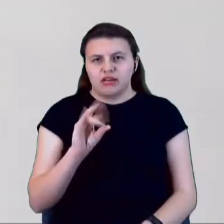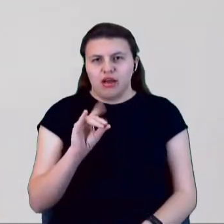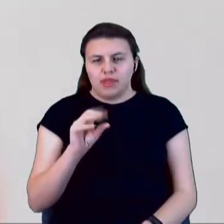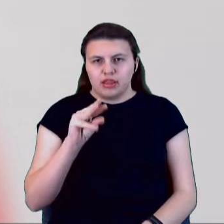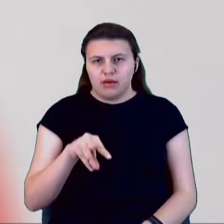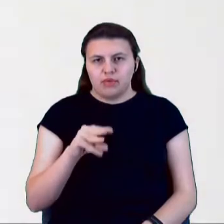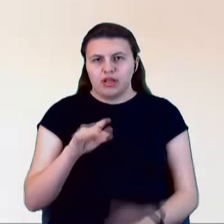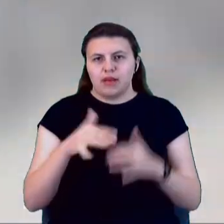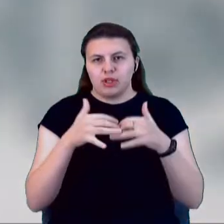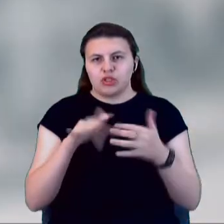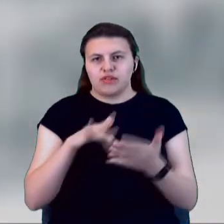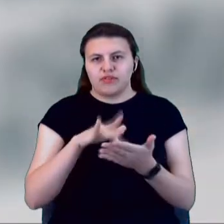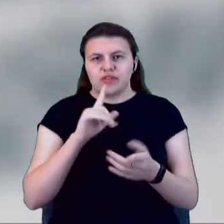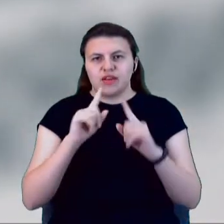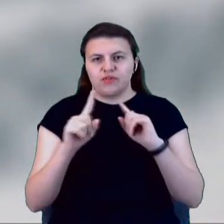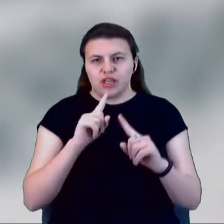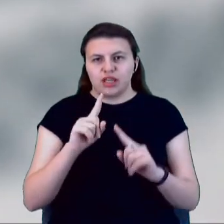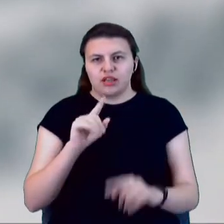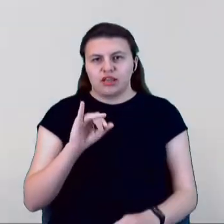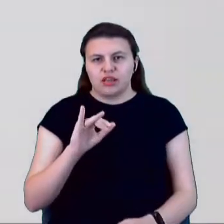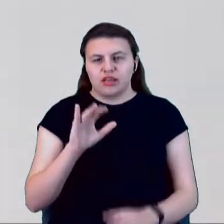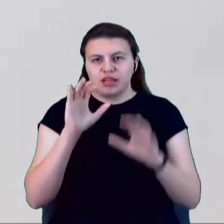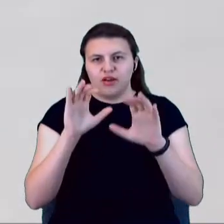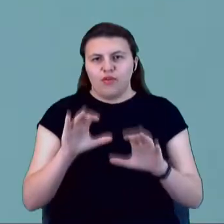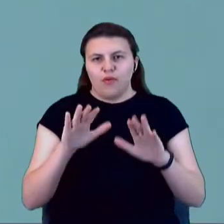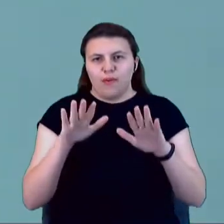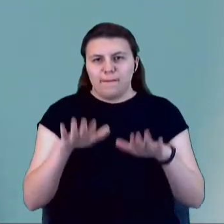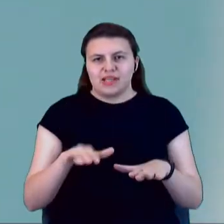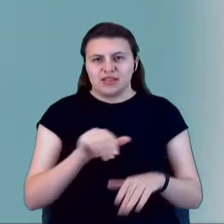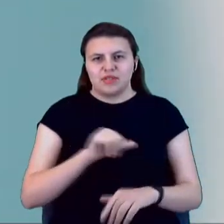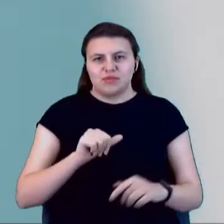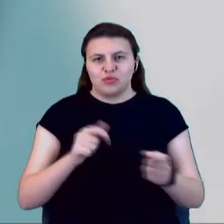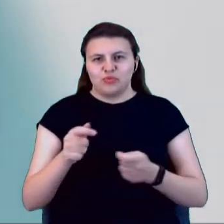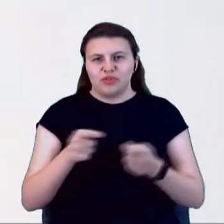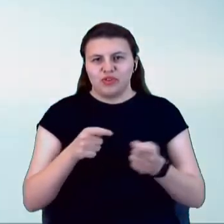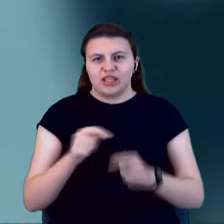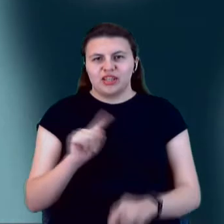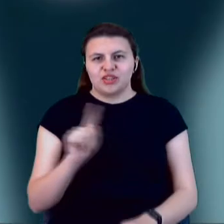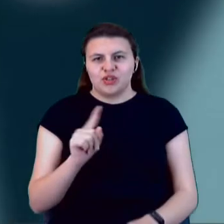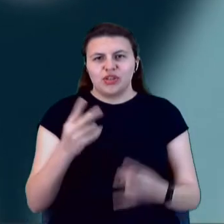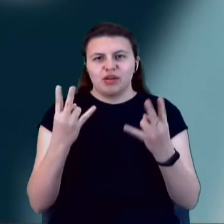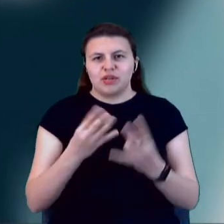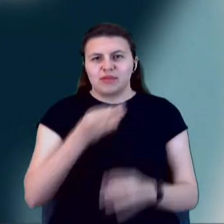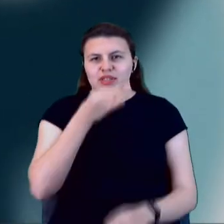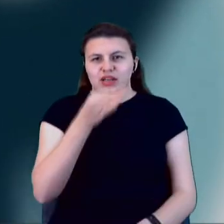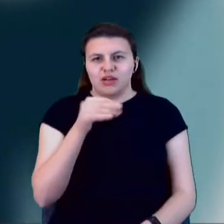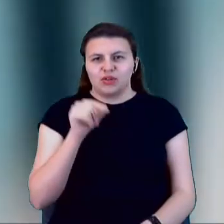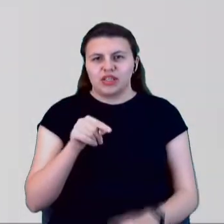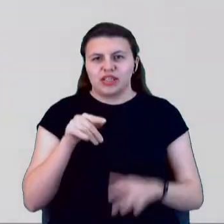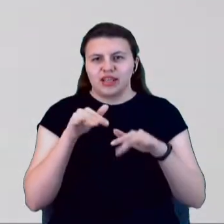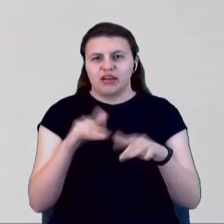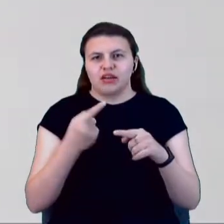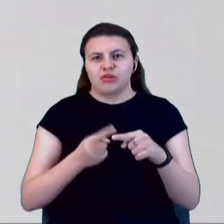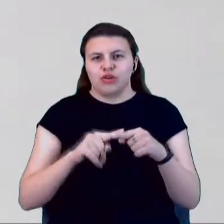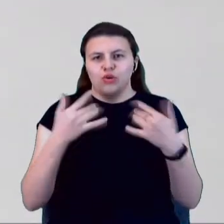и, в частности, законом о местном самоуправлении. Что необходимо сказать о той деятельности, которая уже была